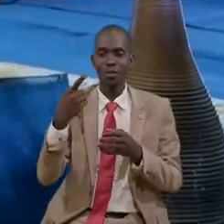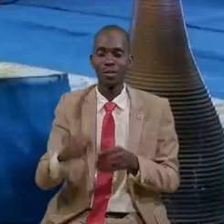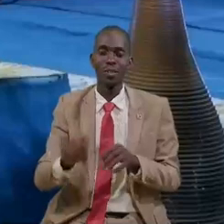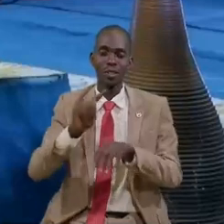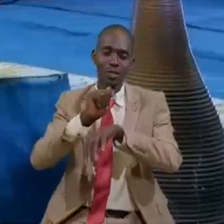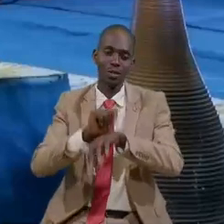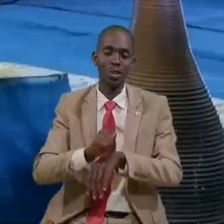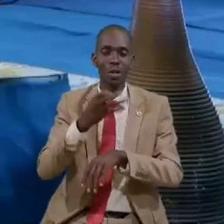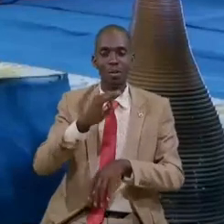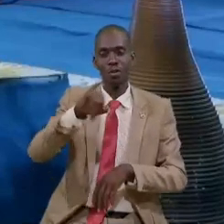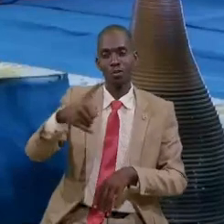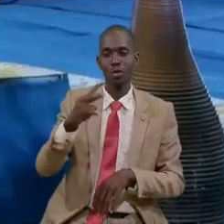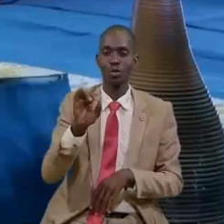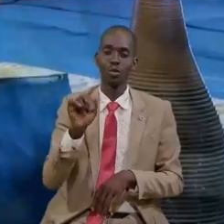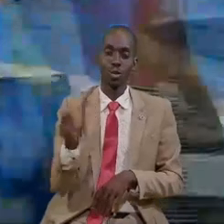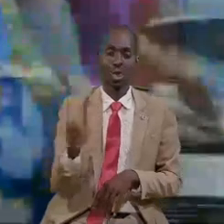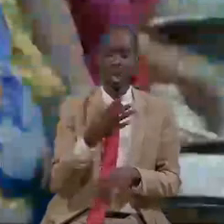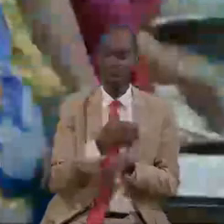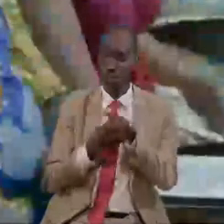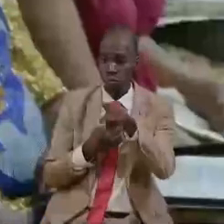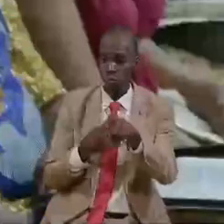comme vous croyez au Seigneur Jésus,